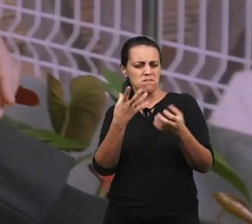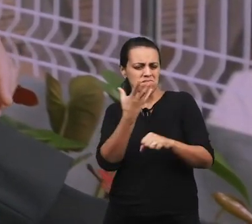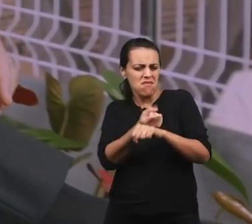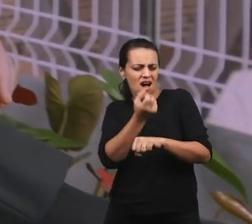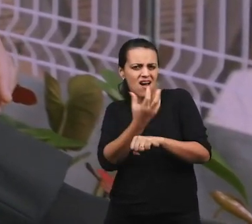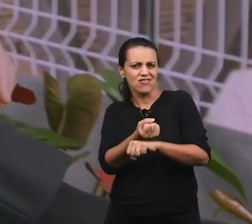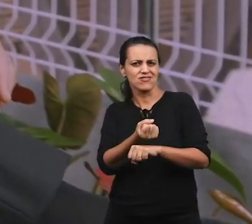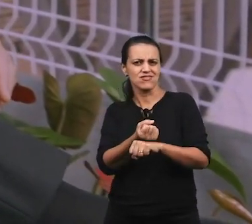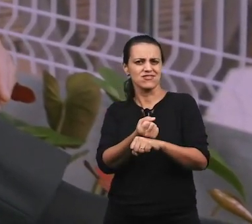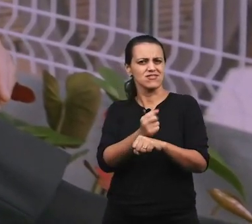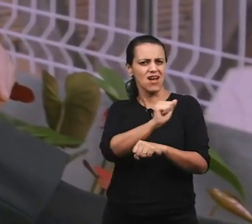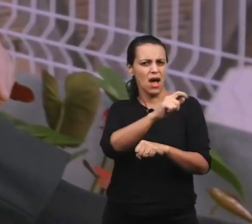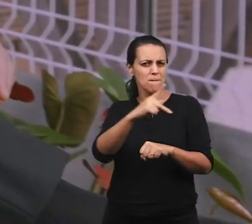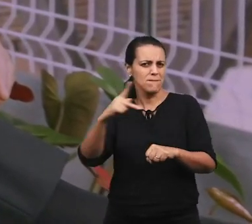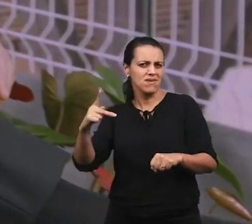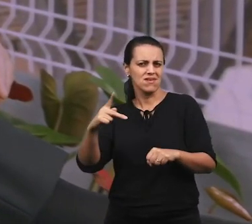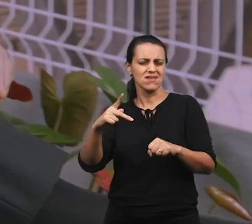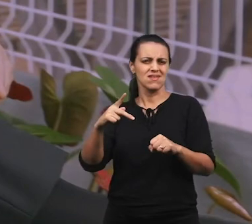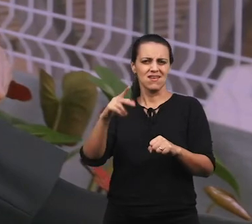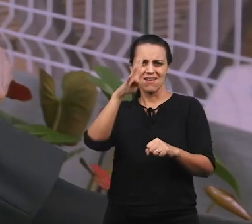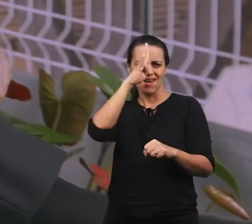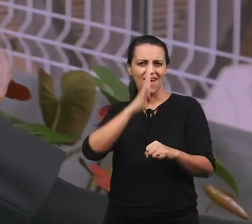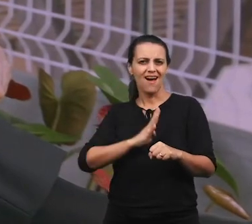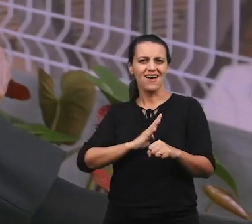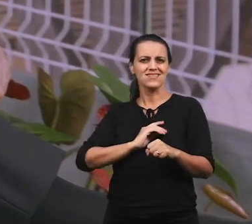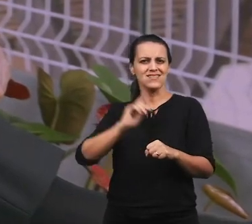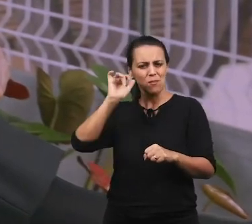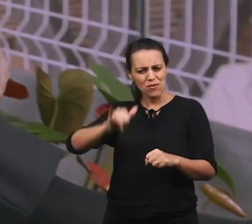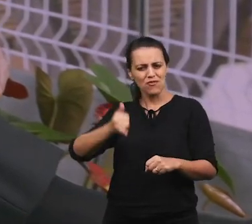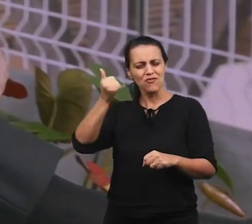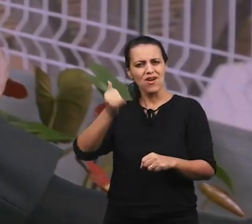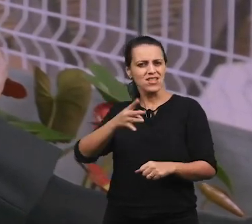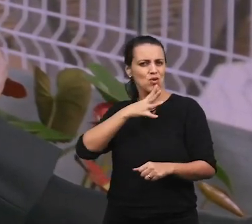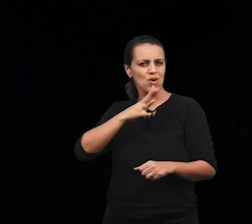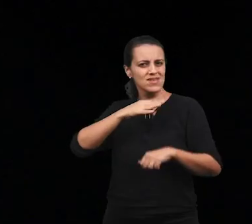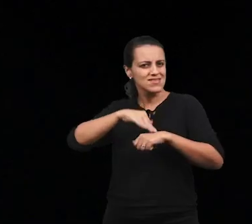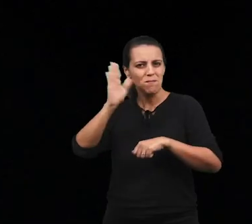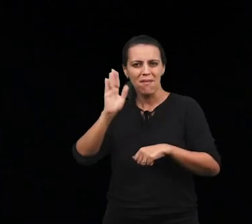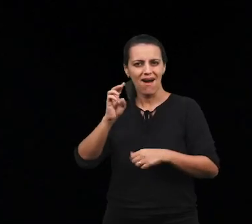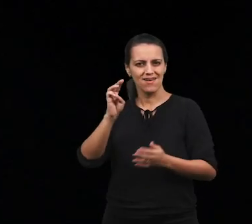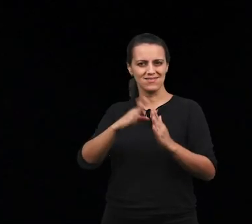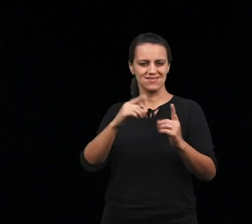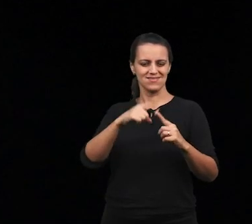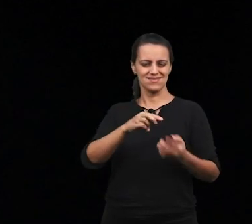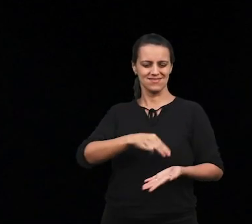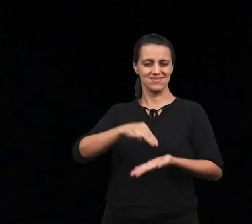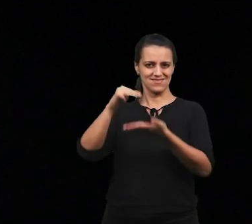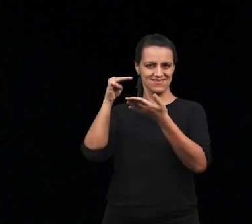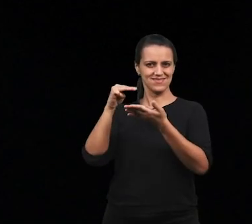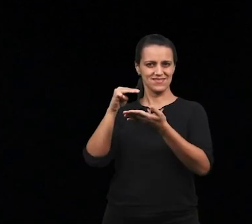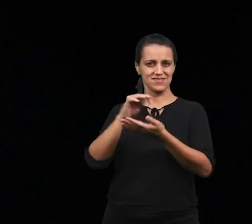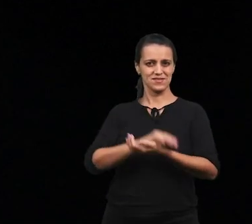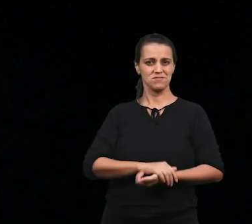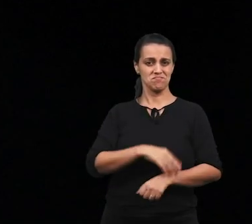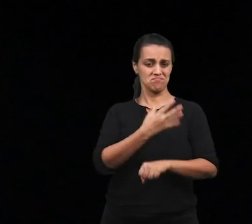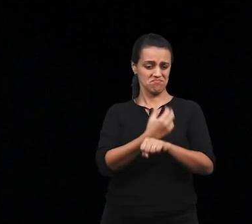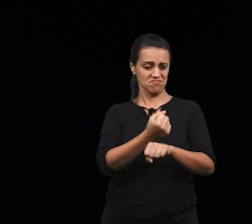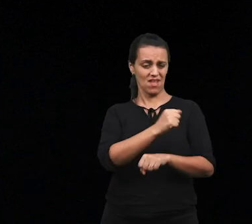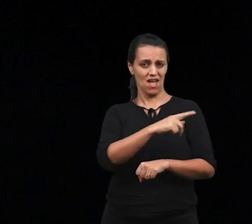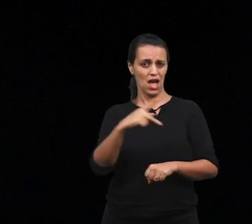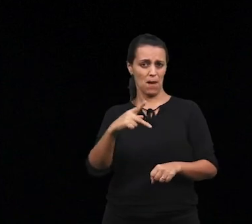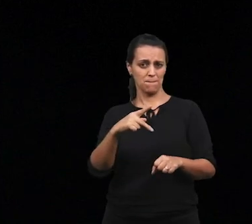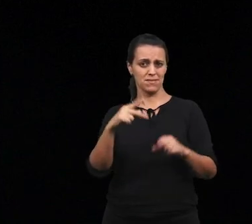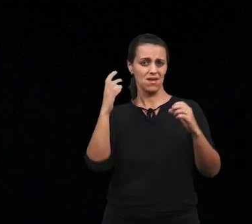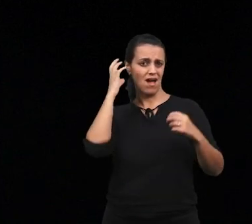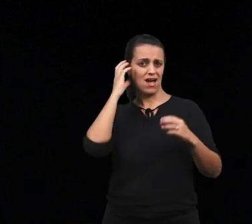наши приложения «Радио Манаим», «Церковь Маранафа». Вы можете зайти на наши каналы и узнать больше о нас.